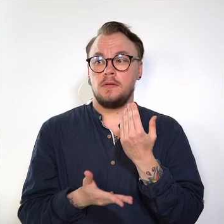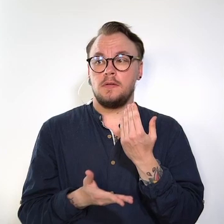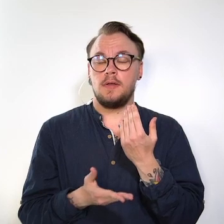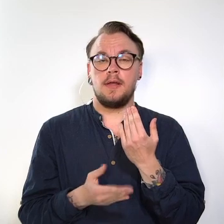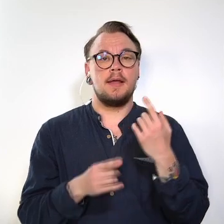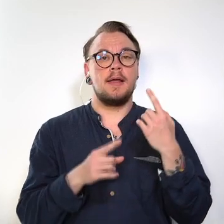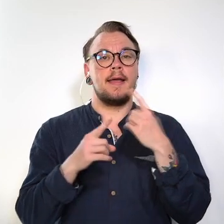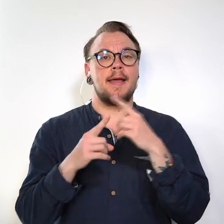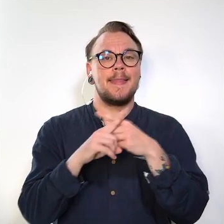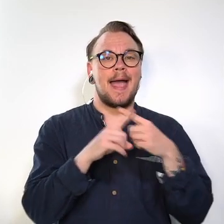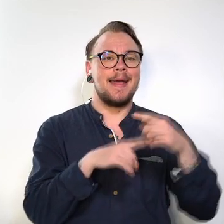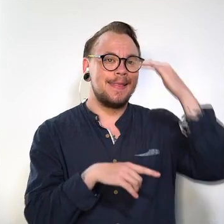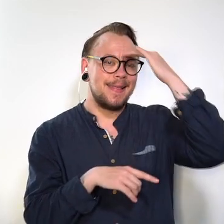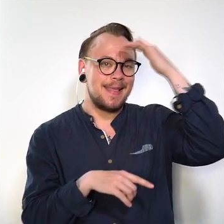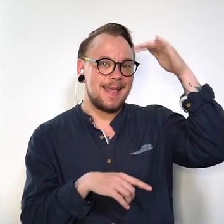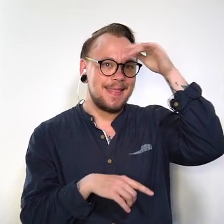tähtitieteilijä,